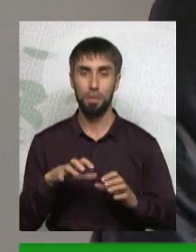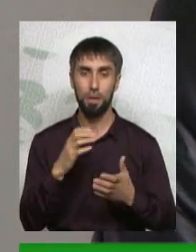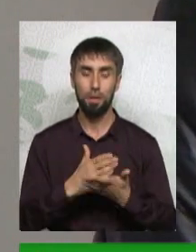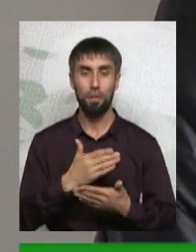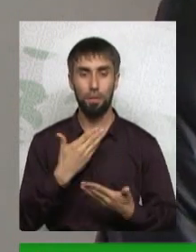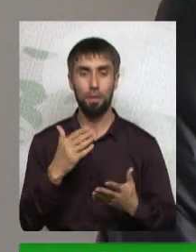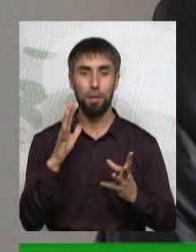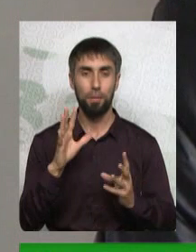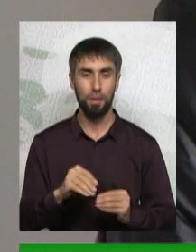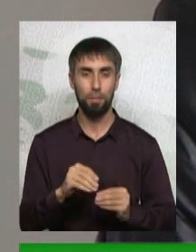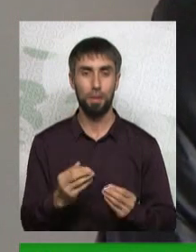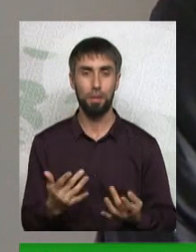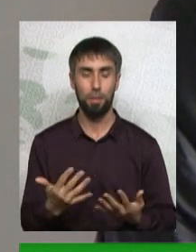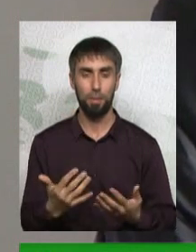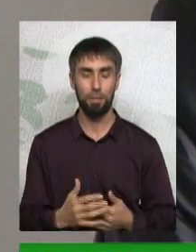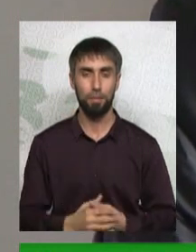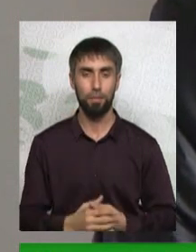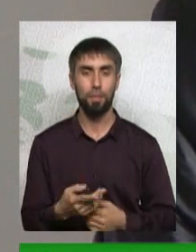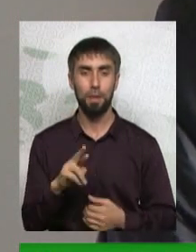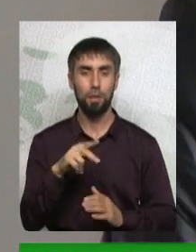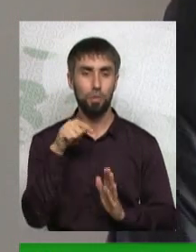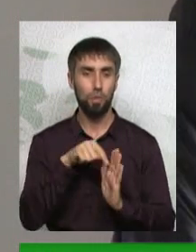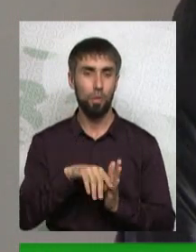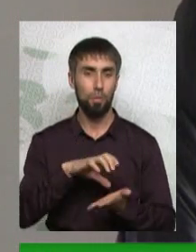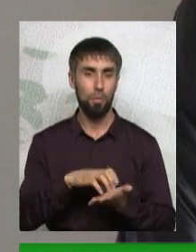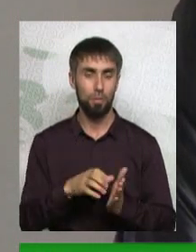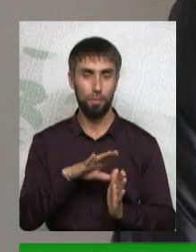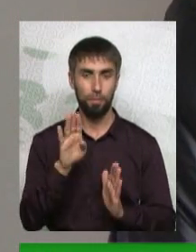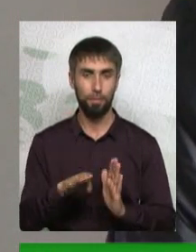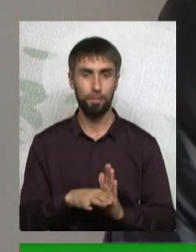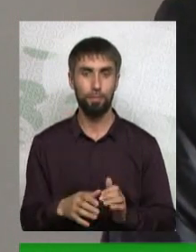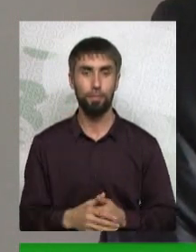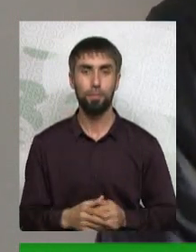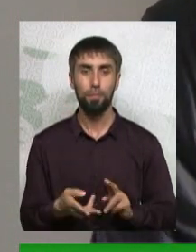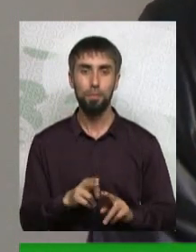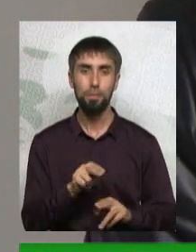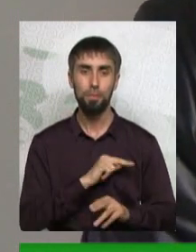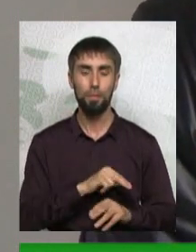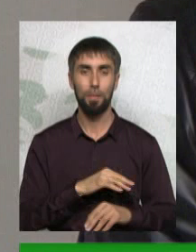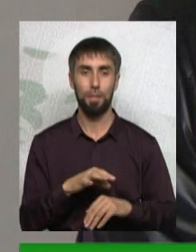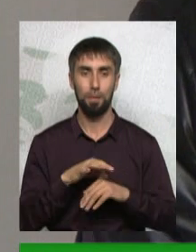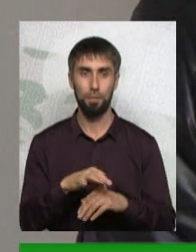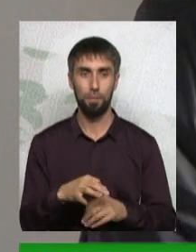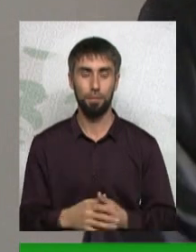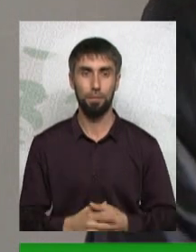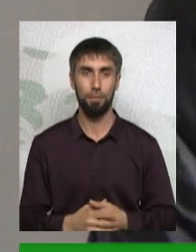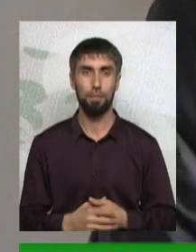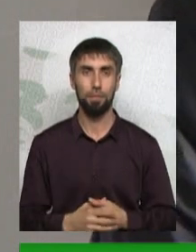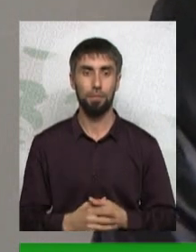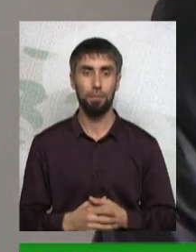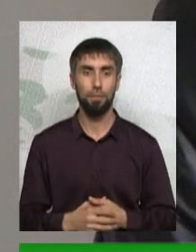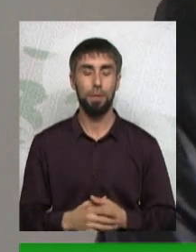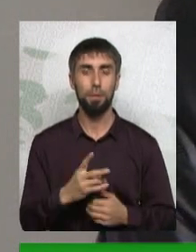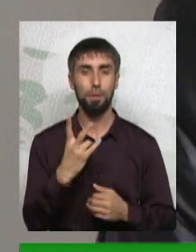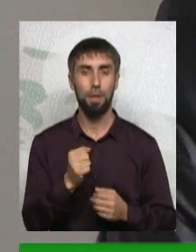вентиляции, ну всем требованиям для заглубленного подвального помещения. Эта работа проводится на